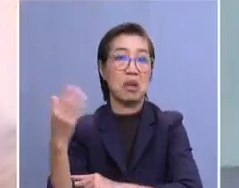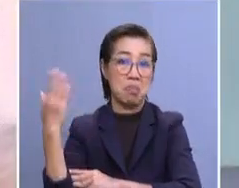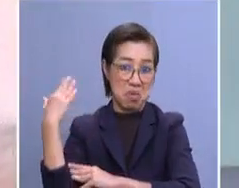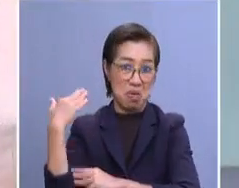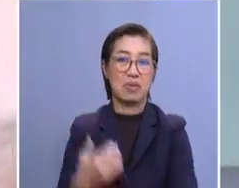ด้วยซ้ำไปนะคะไปที่